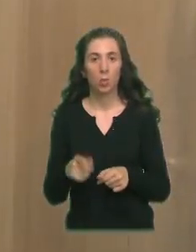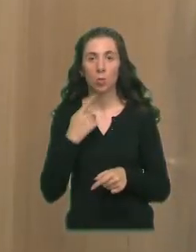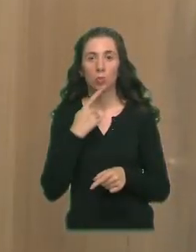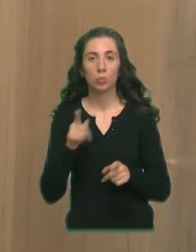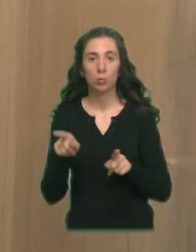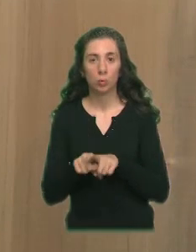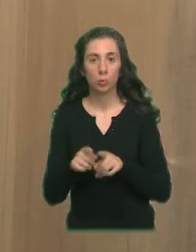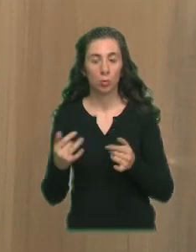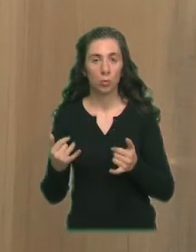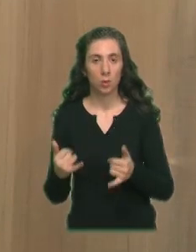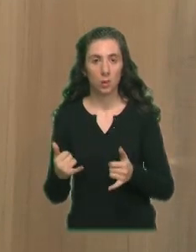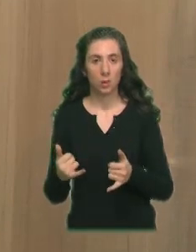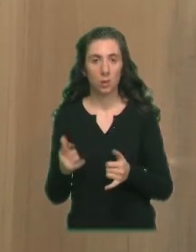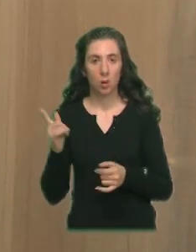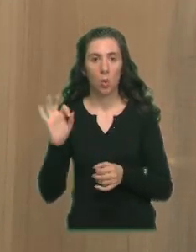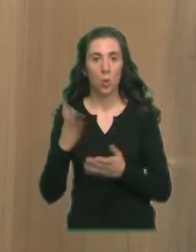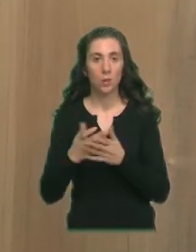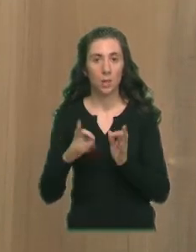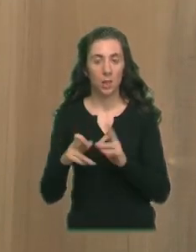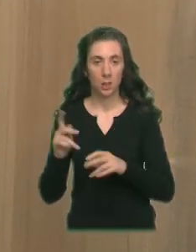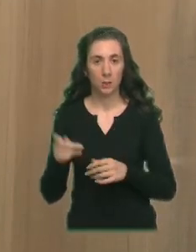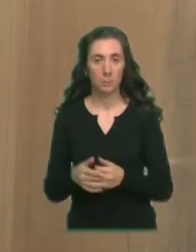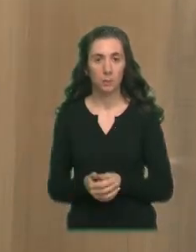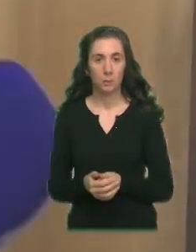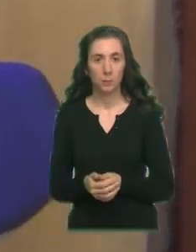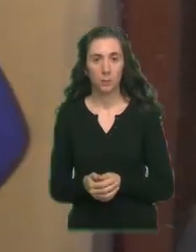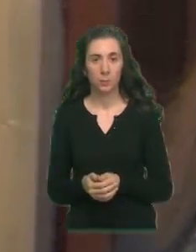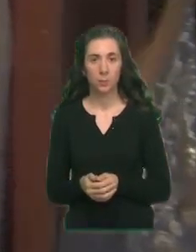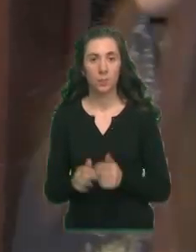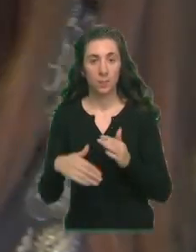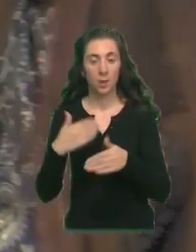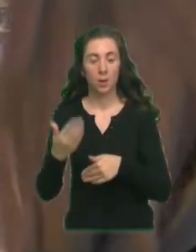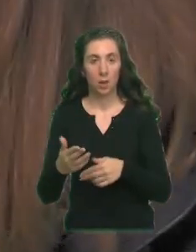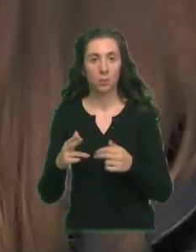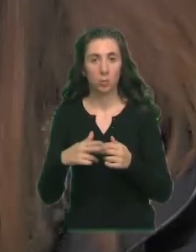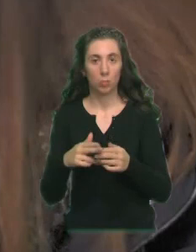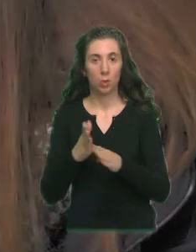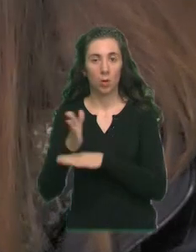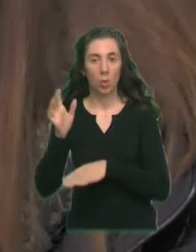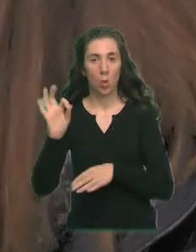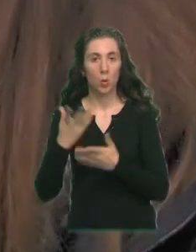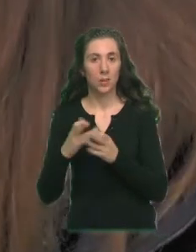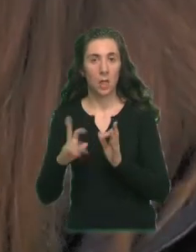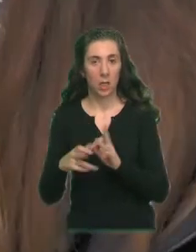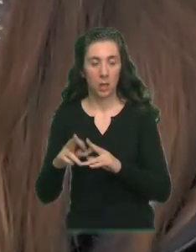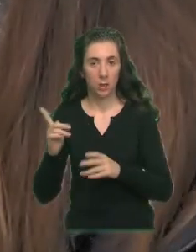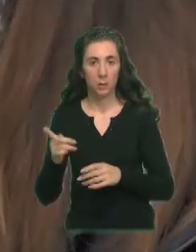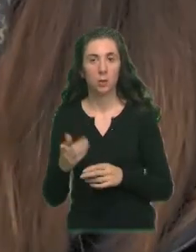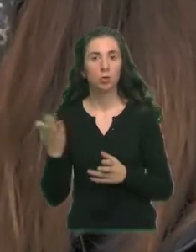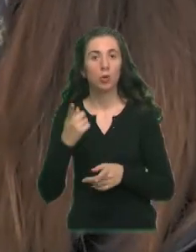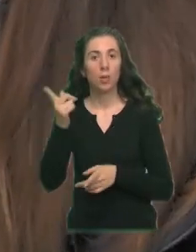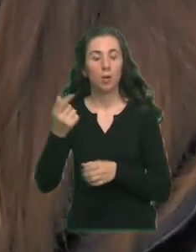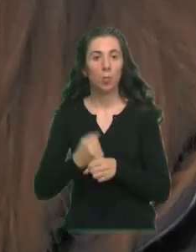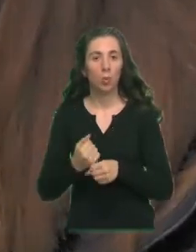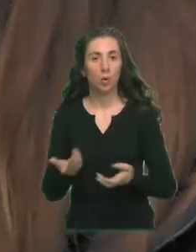neke koji su isto sad u Ozani. Da. Kasnije ćemo ići i u Ozanu, pa evo, što